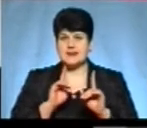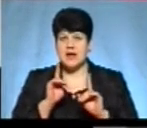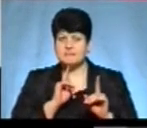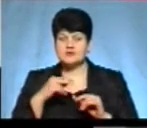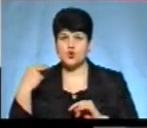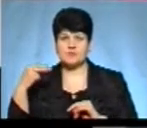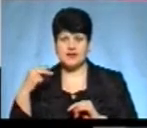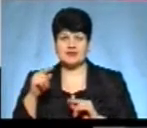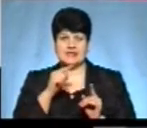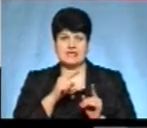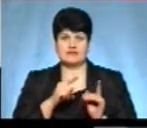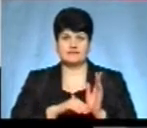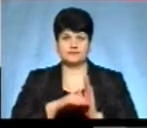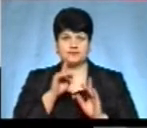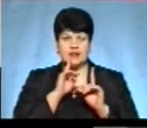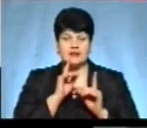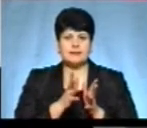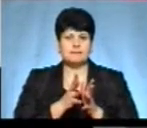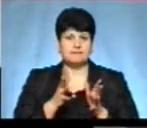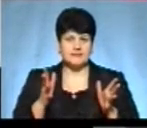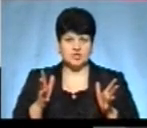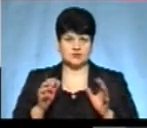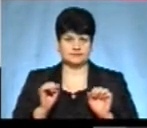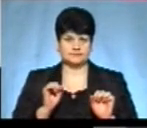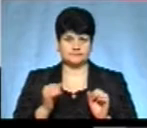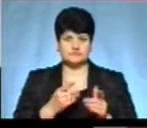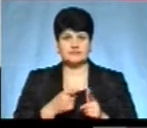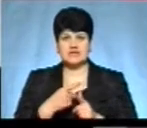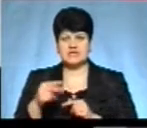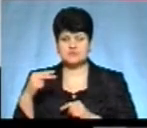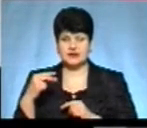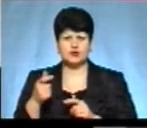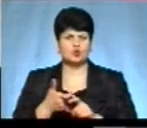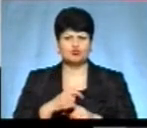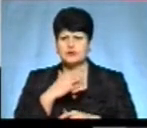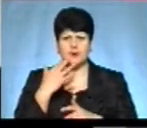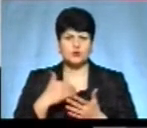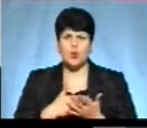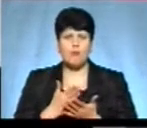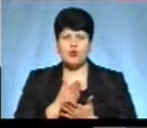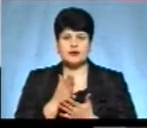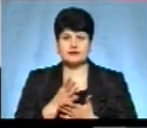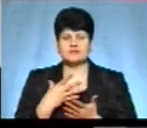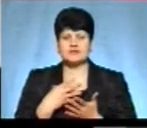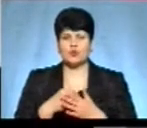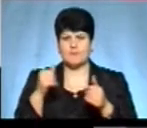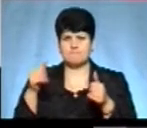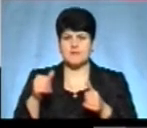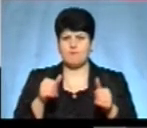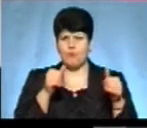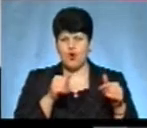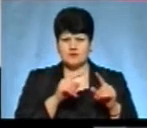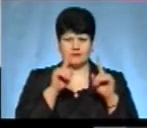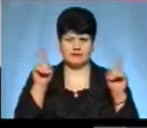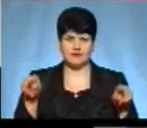нас більш повноважніший, ніж президент. Тому, відповідно, дуже багато політиків на своїх білбордах, як я вже говорив, в